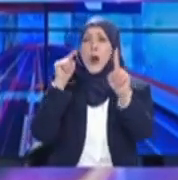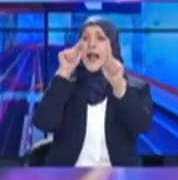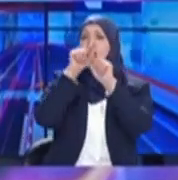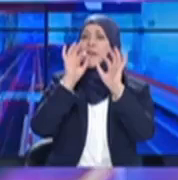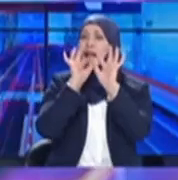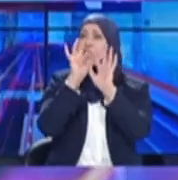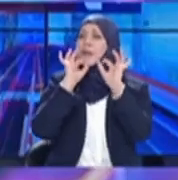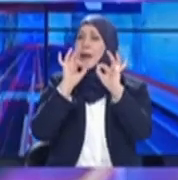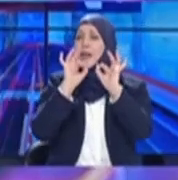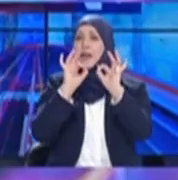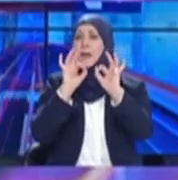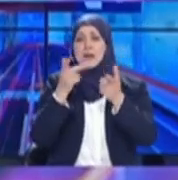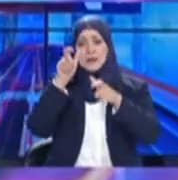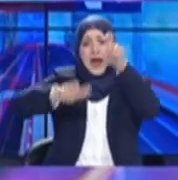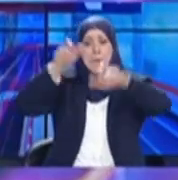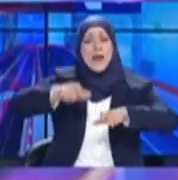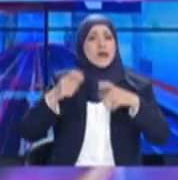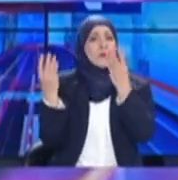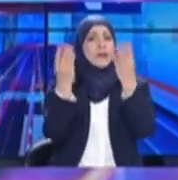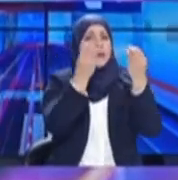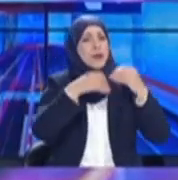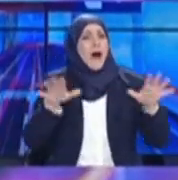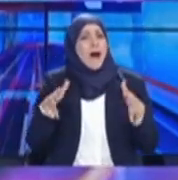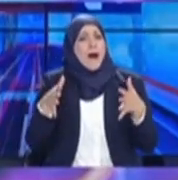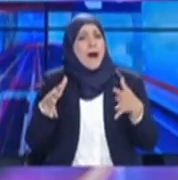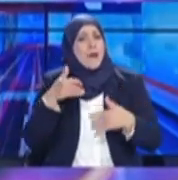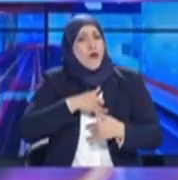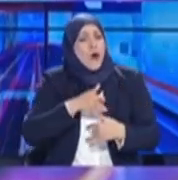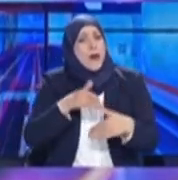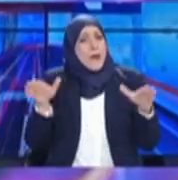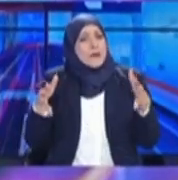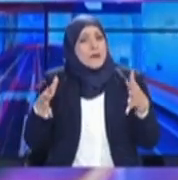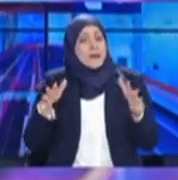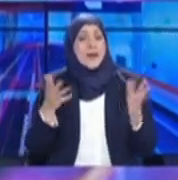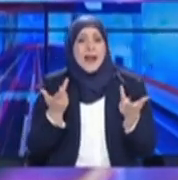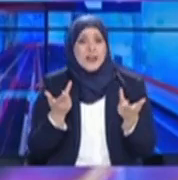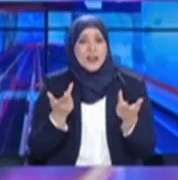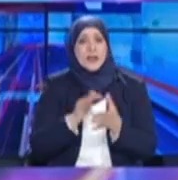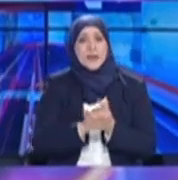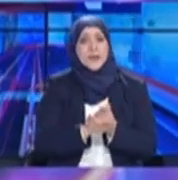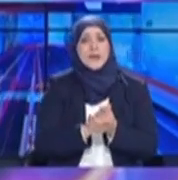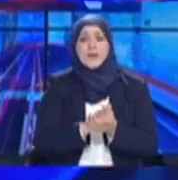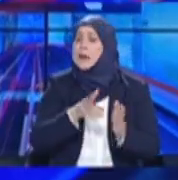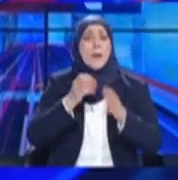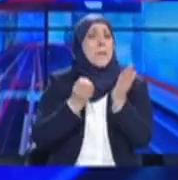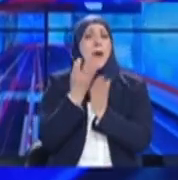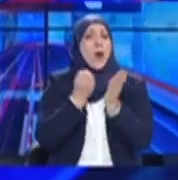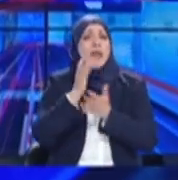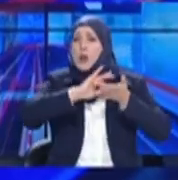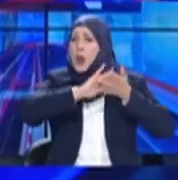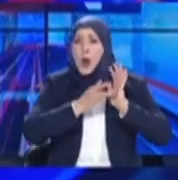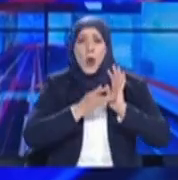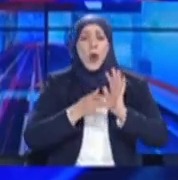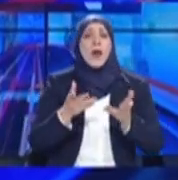الناس خايفين من الناس يعني عندهم الخوف من من كل شيء من الخروج من